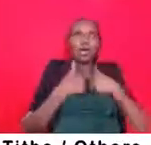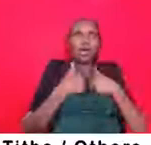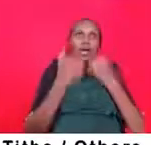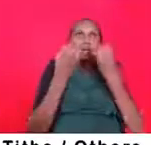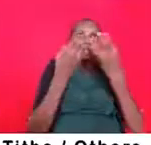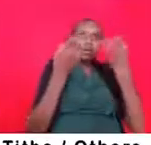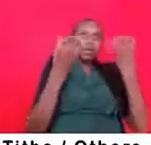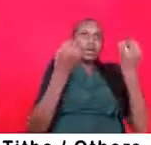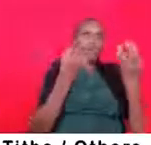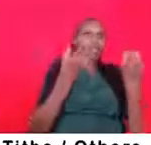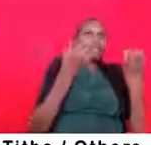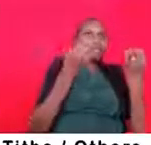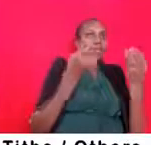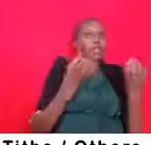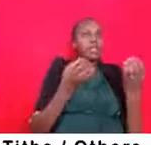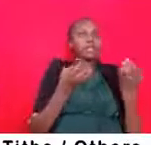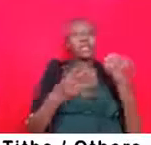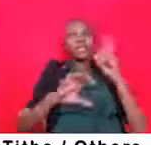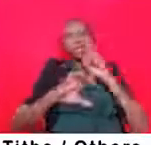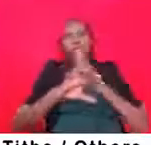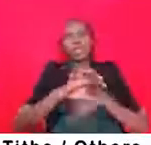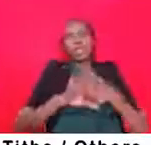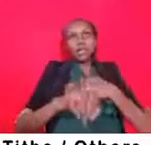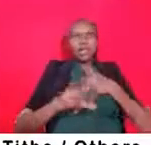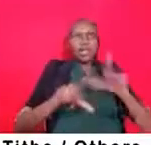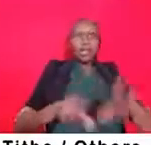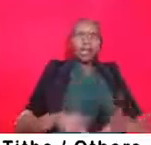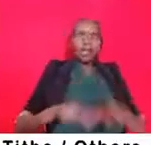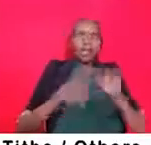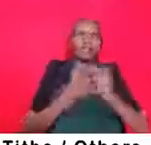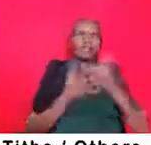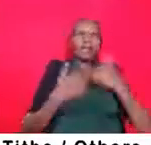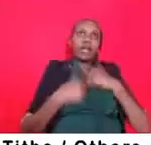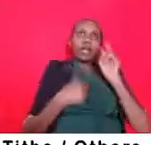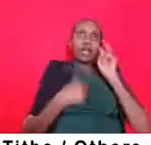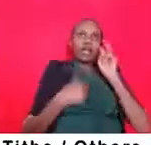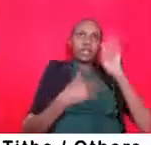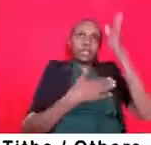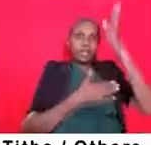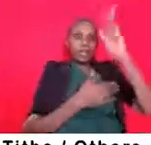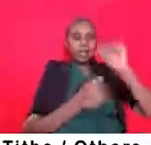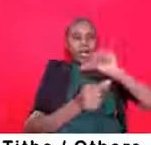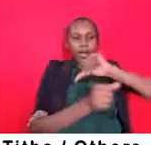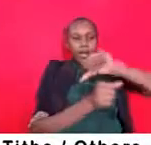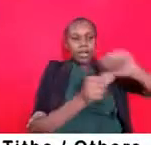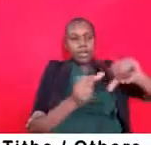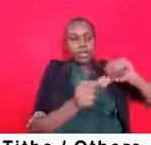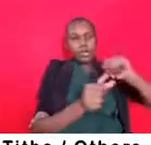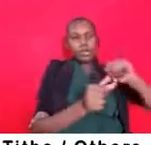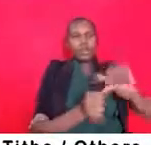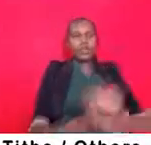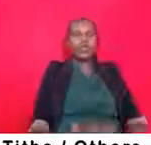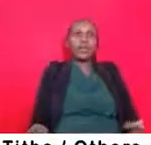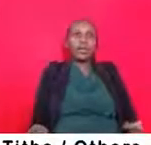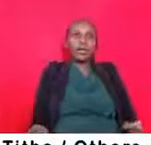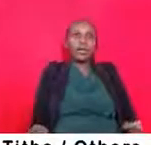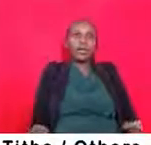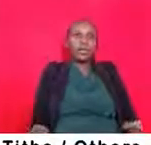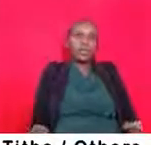around. There are so many, many, many times in my life that I have seen my God turn it